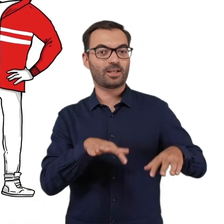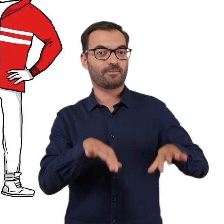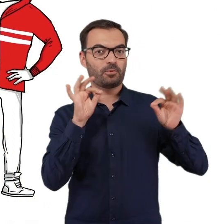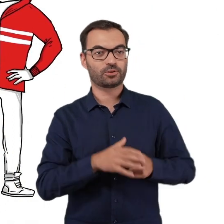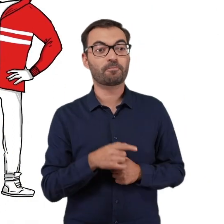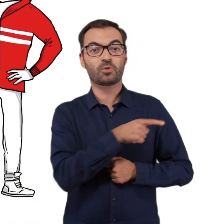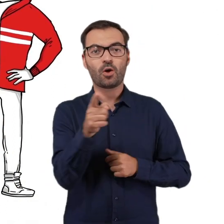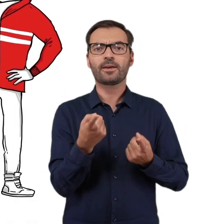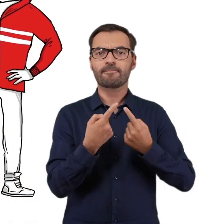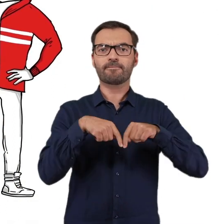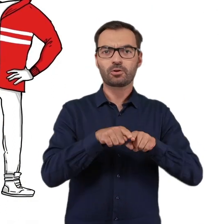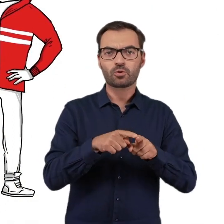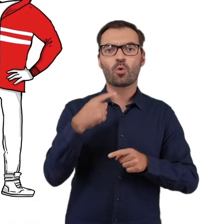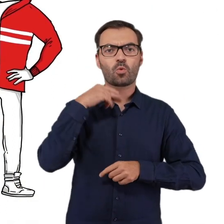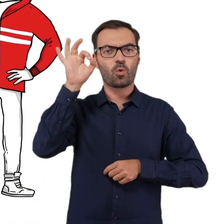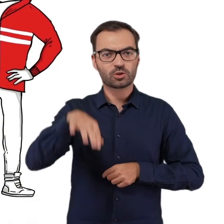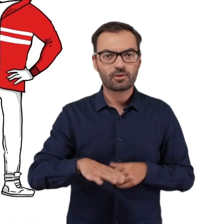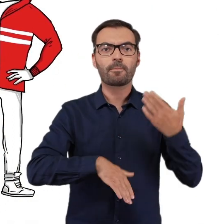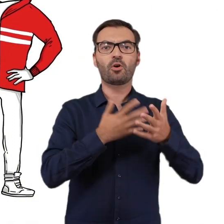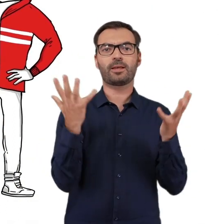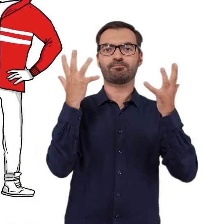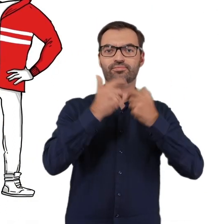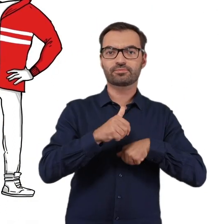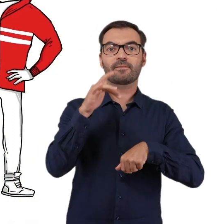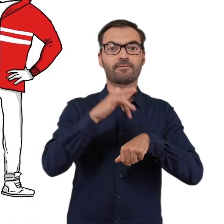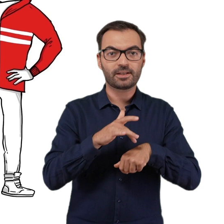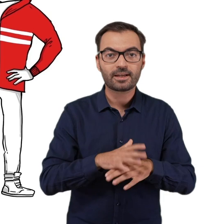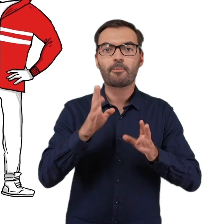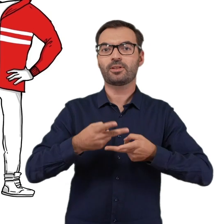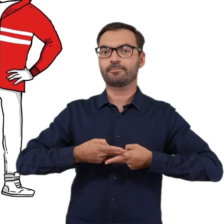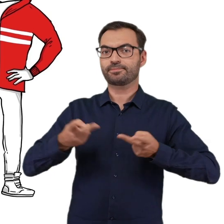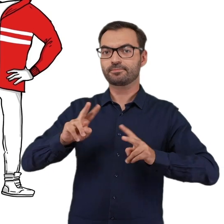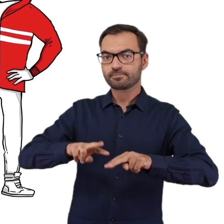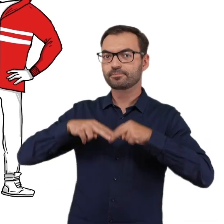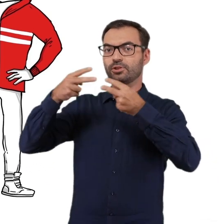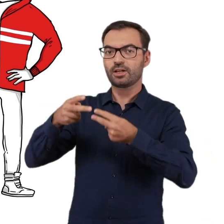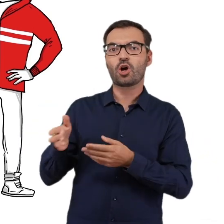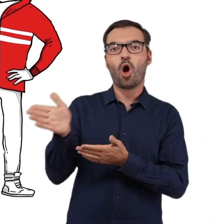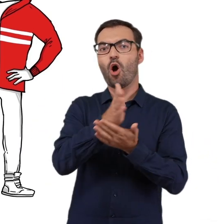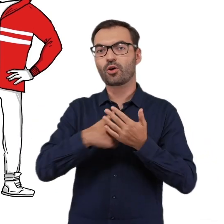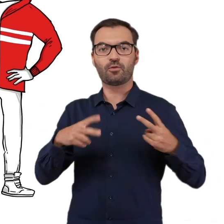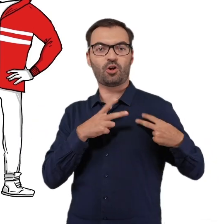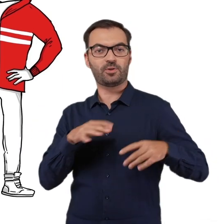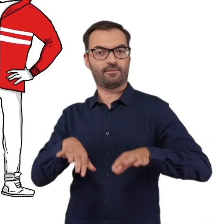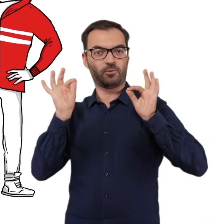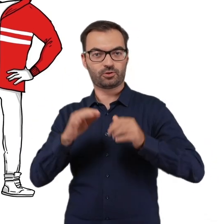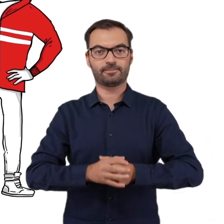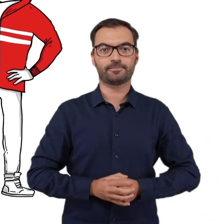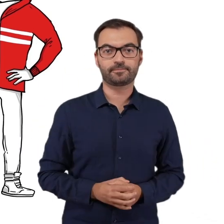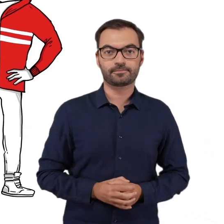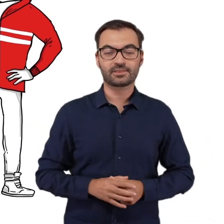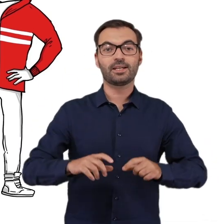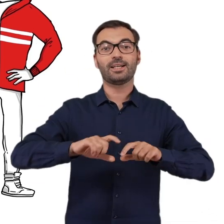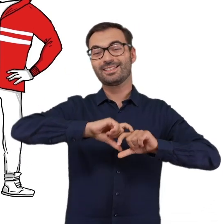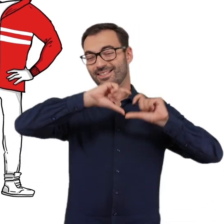wyborczą. Komisja przeprowadza głosowanie, ustala jego wyniki, a następnie je ogłasza i przekazuje do okręgowej komisji